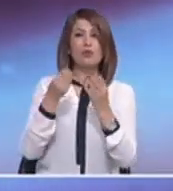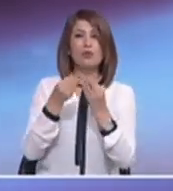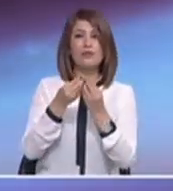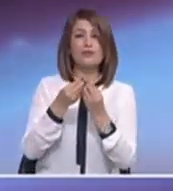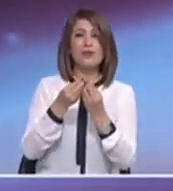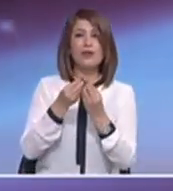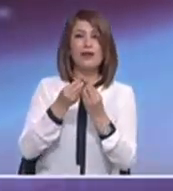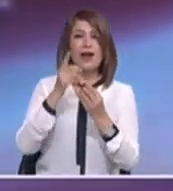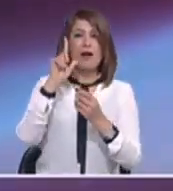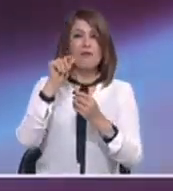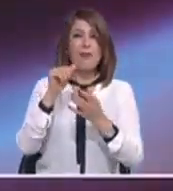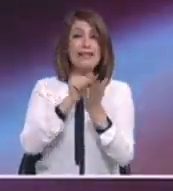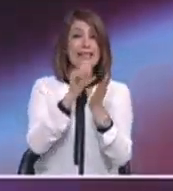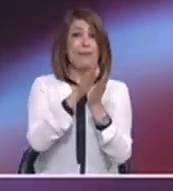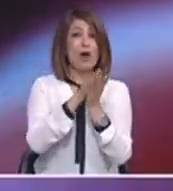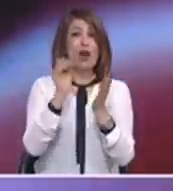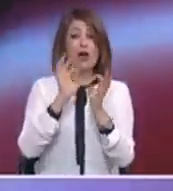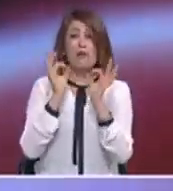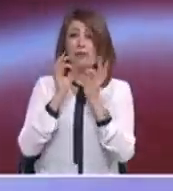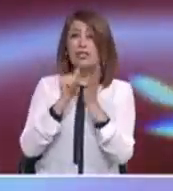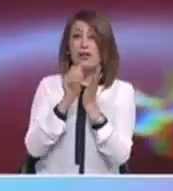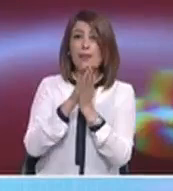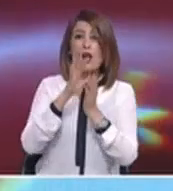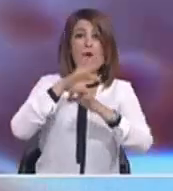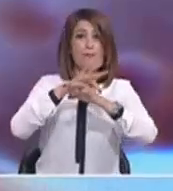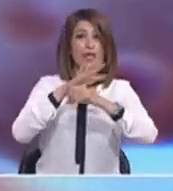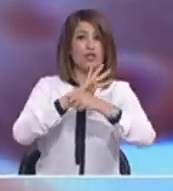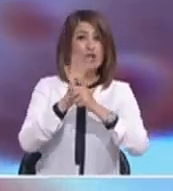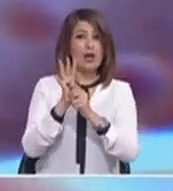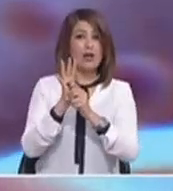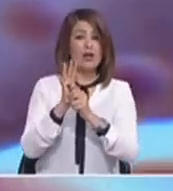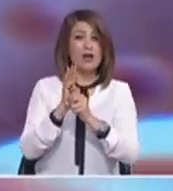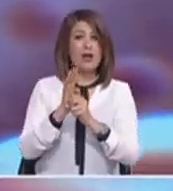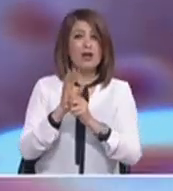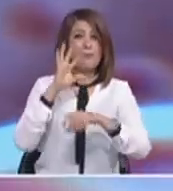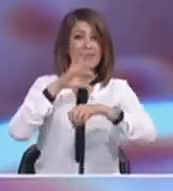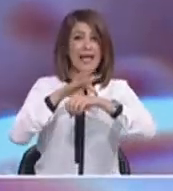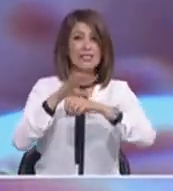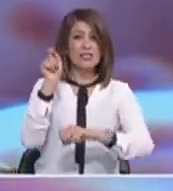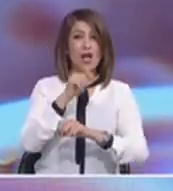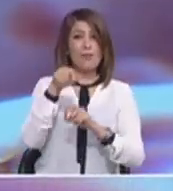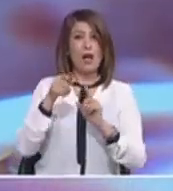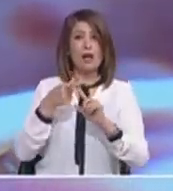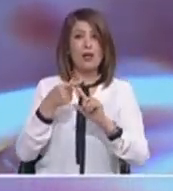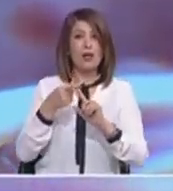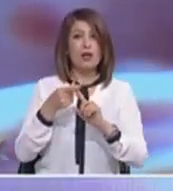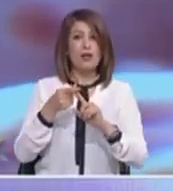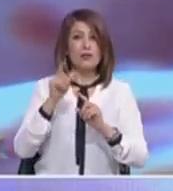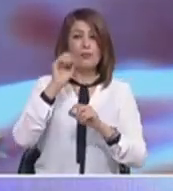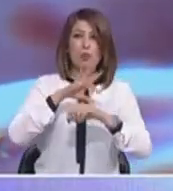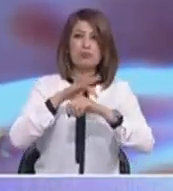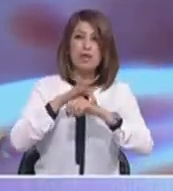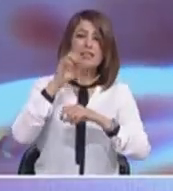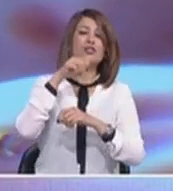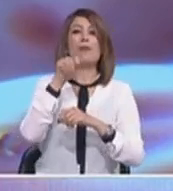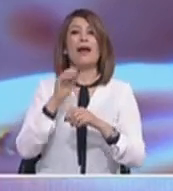حتى علمه او حتى شك ان يكون حامل الفيروس تدخل في التعدديه العاديه وتعمل فحوصات الكل كان انك نشوفوا صور